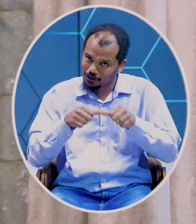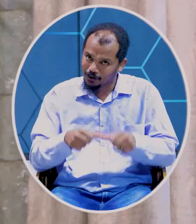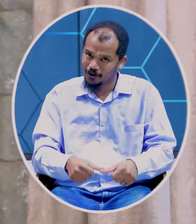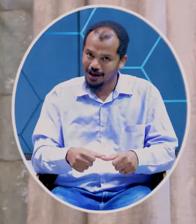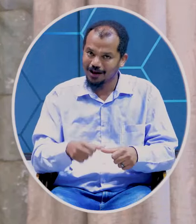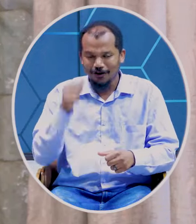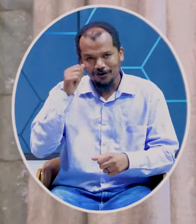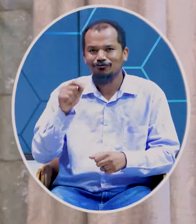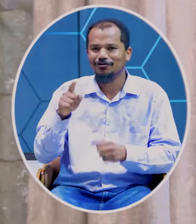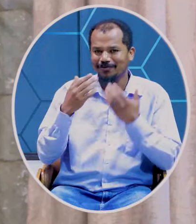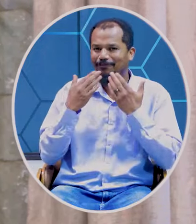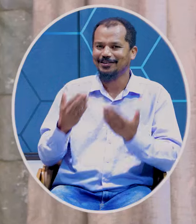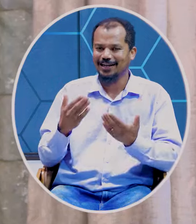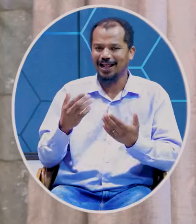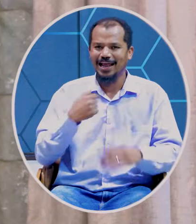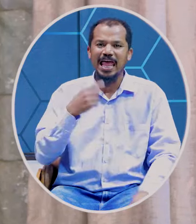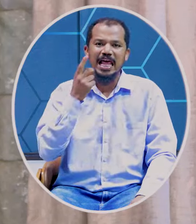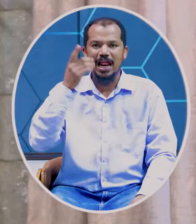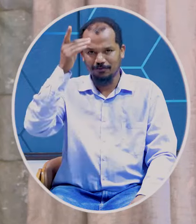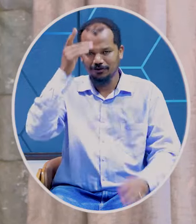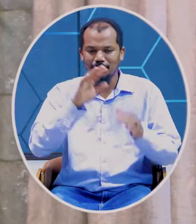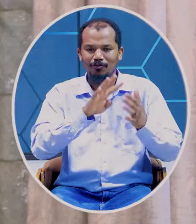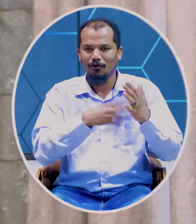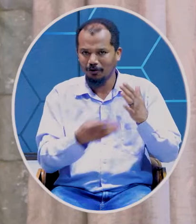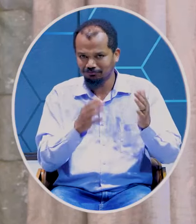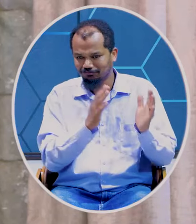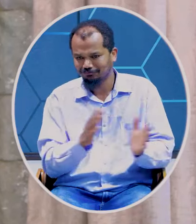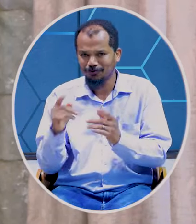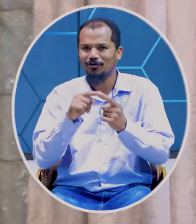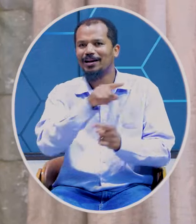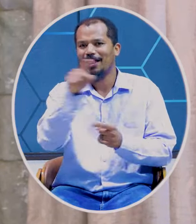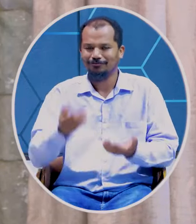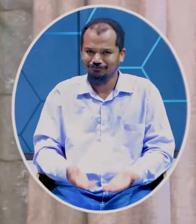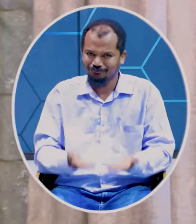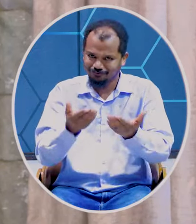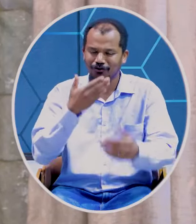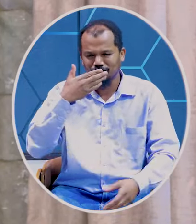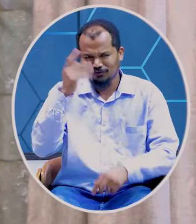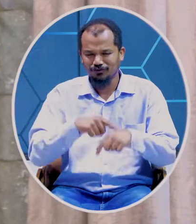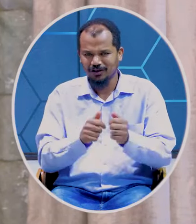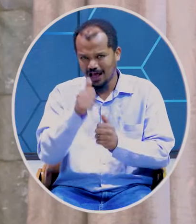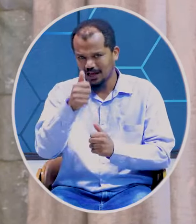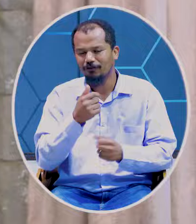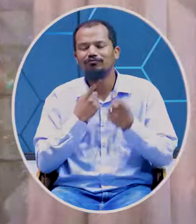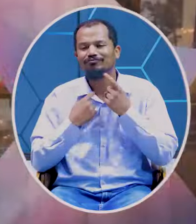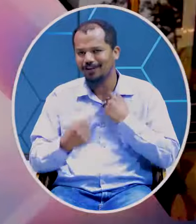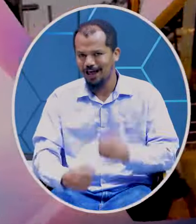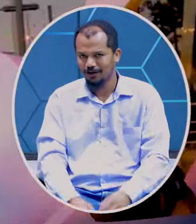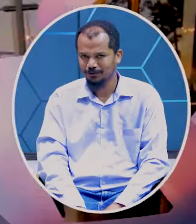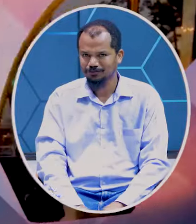ነው የሚሆነው። እሱንም አመሰግናለሁ። እኔ ያለም ካሳሁን ፕሮግራሙን አዘጋጅቼ ወደ እናንተ አደርሳለሁ። ጥሩ ጊዜ እንድታሳልፉ